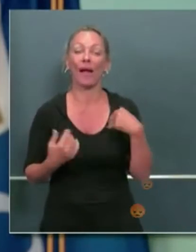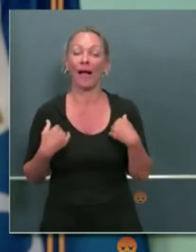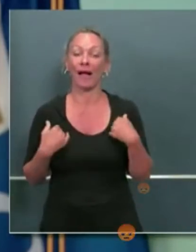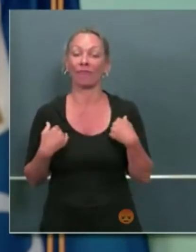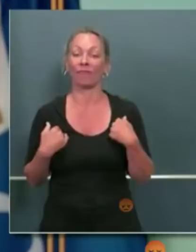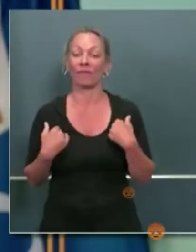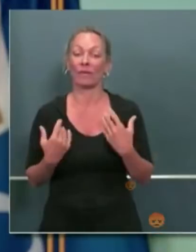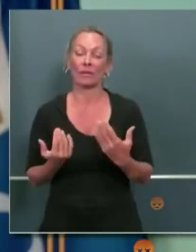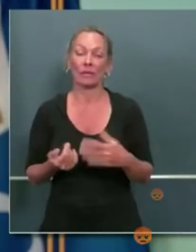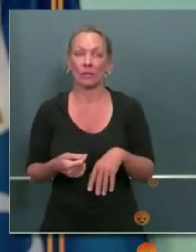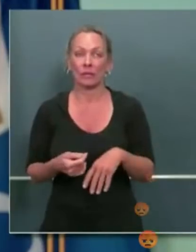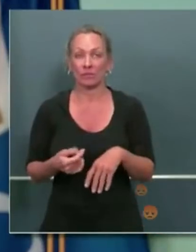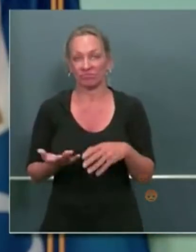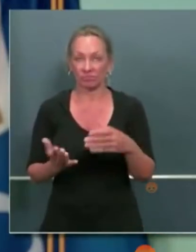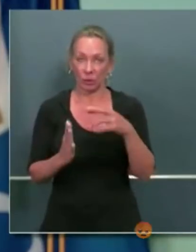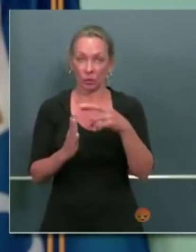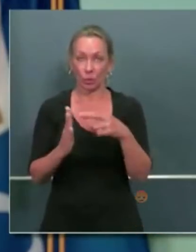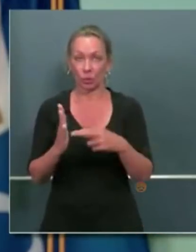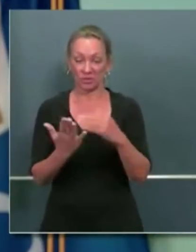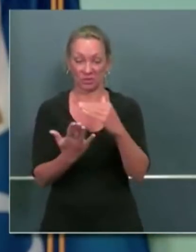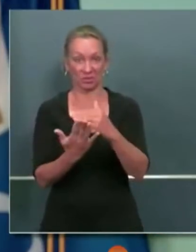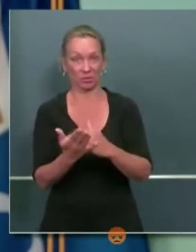được đi ra để mà gọi là